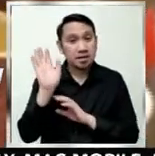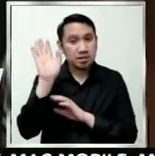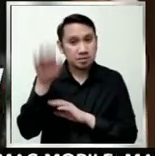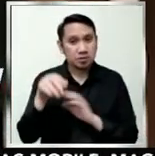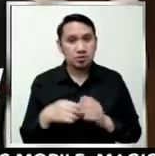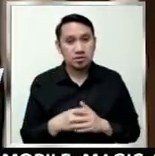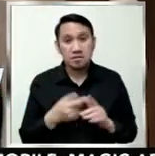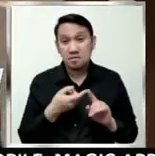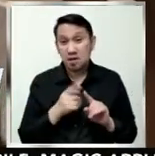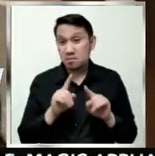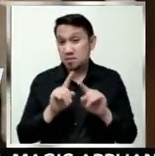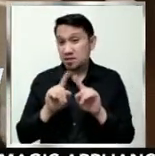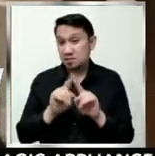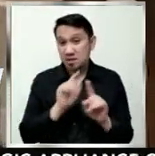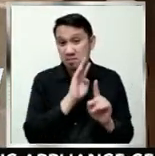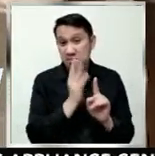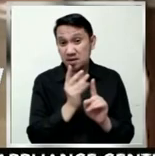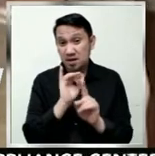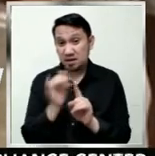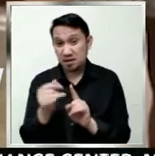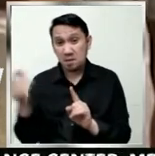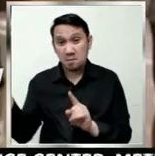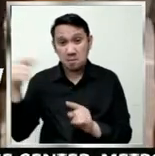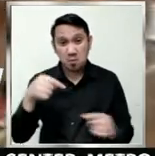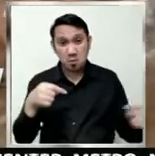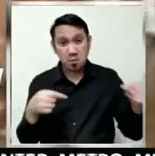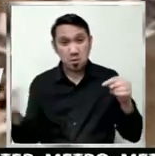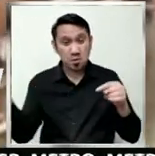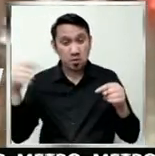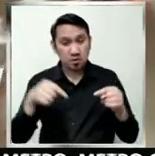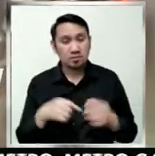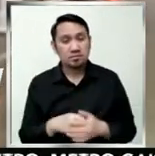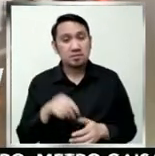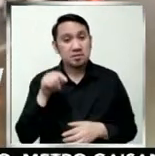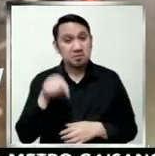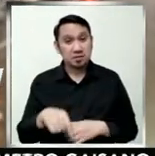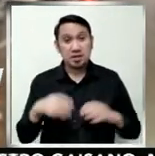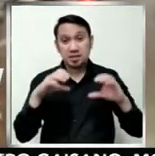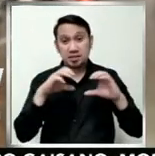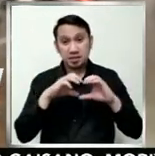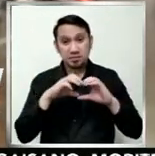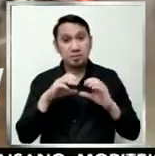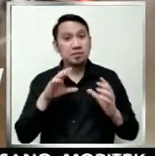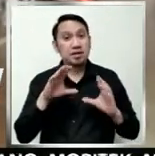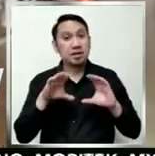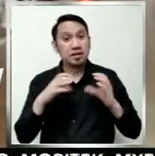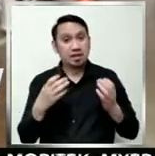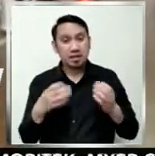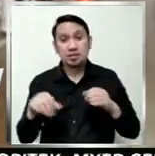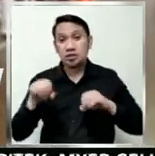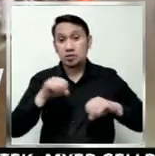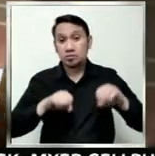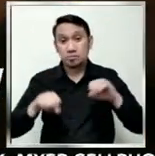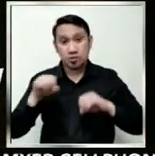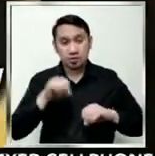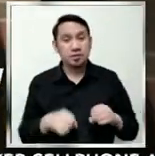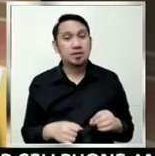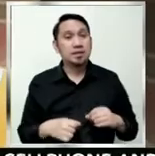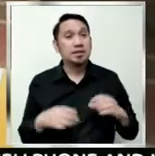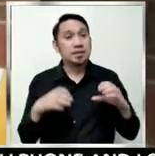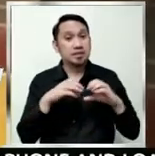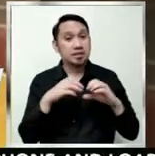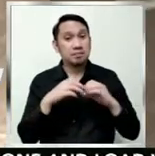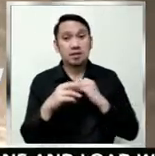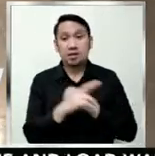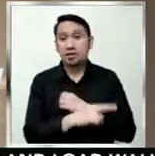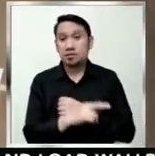barangay sa Tarlac City. Bahagi ito ng first edition ng GMA Masterclass The Sports Series ng GMA Regional TV and